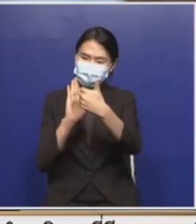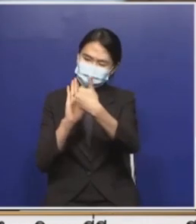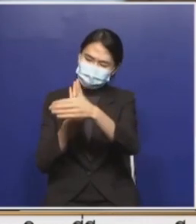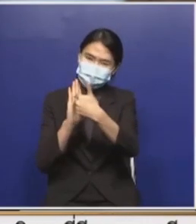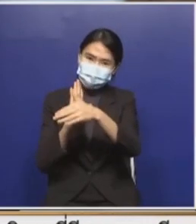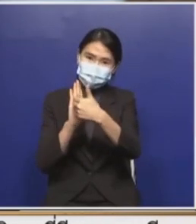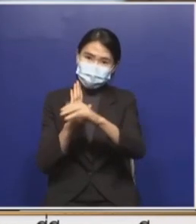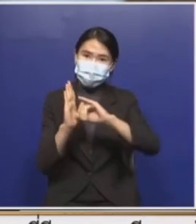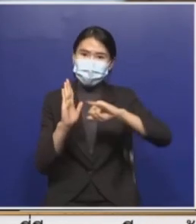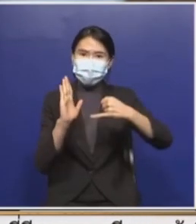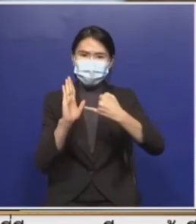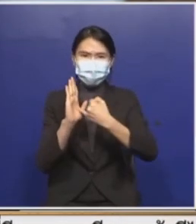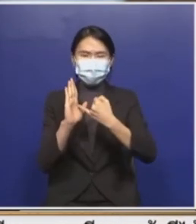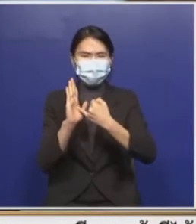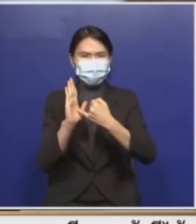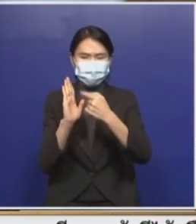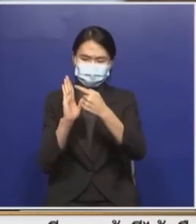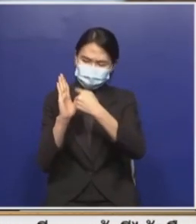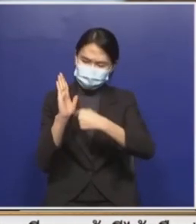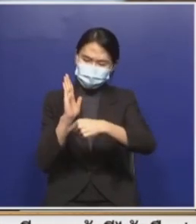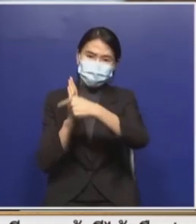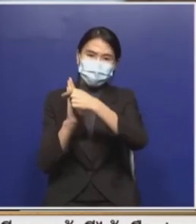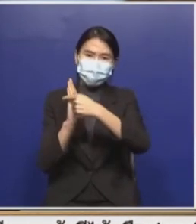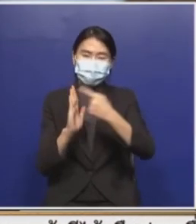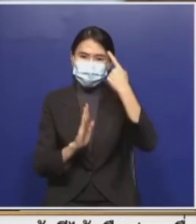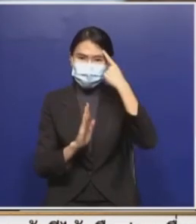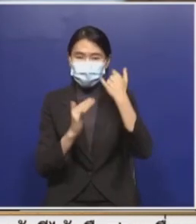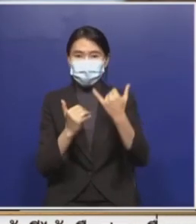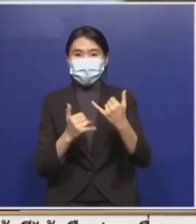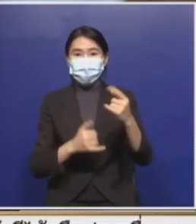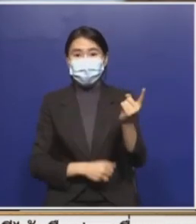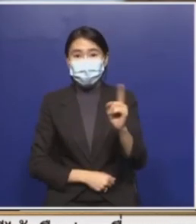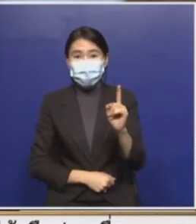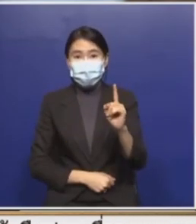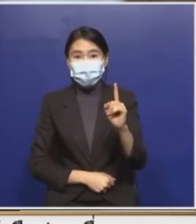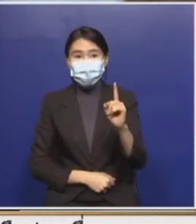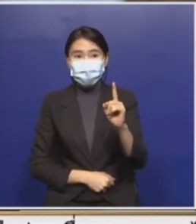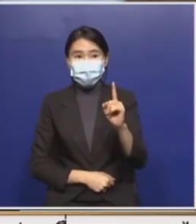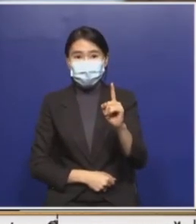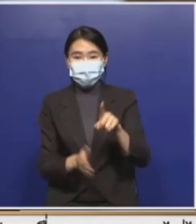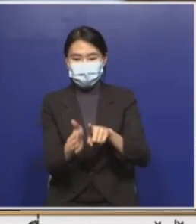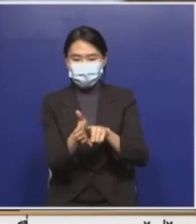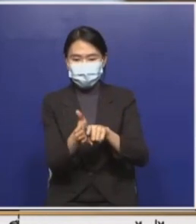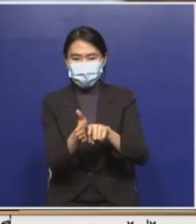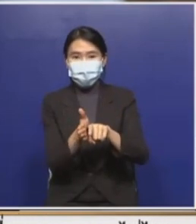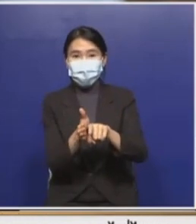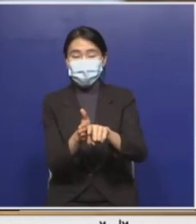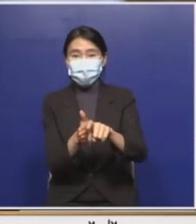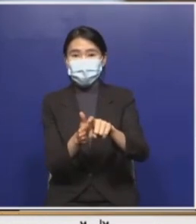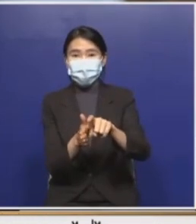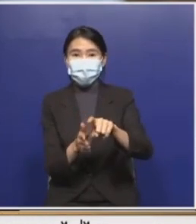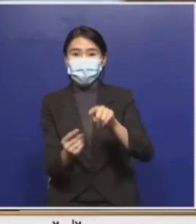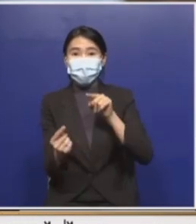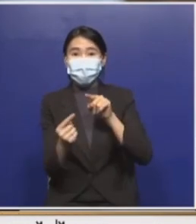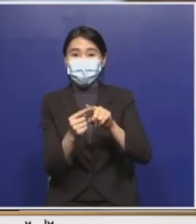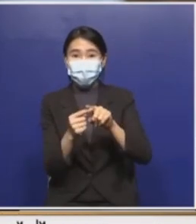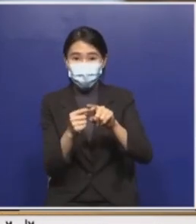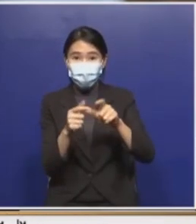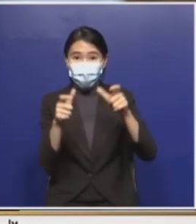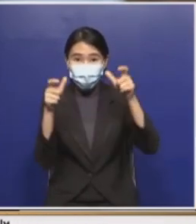จังหวัดในภาคอีสานในหลายจังหวัดได้เจอภาวะไวรัสโรคเกี่ยวกับวัวนะครับ